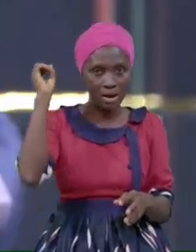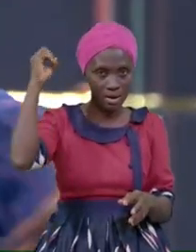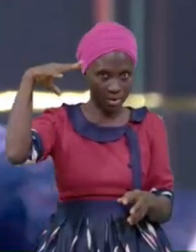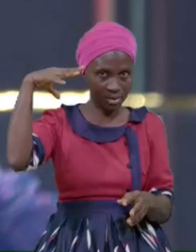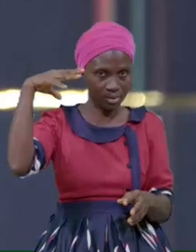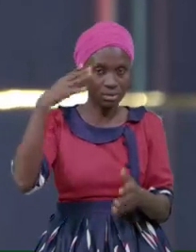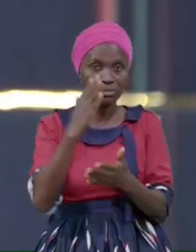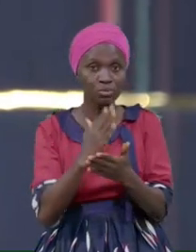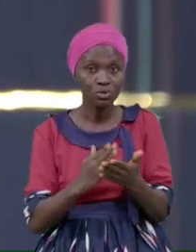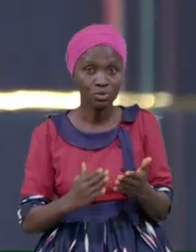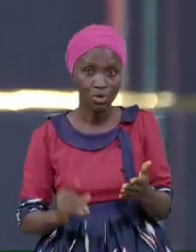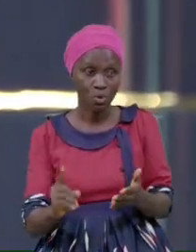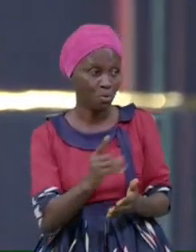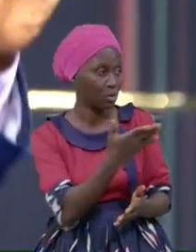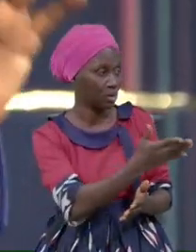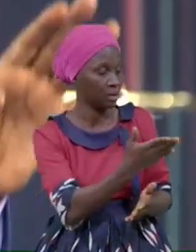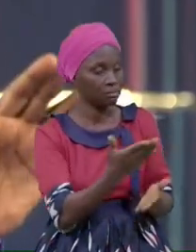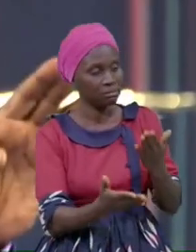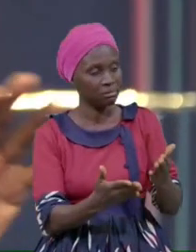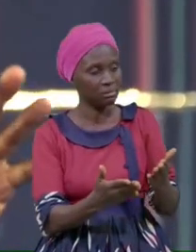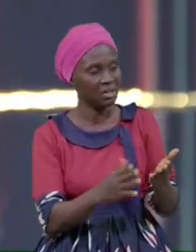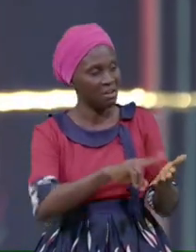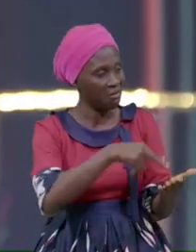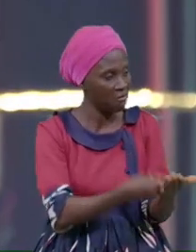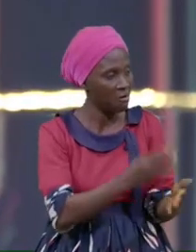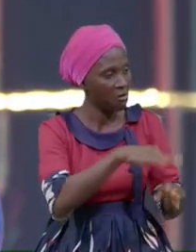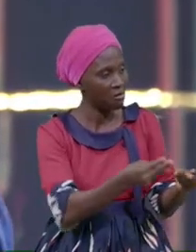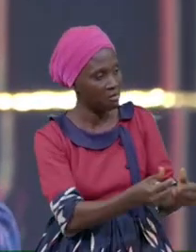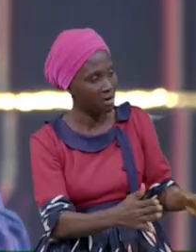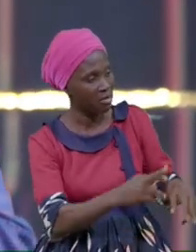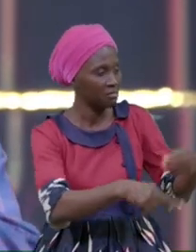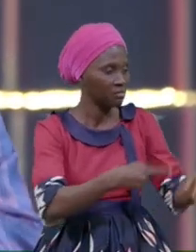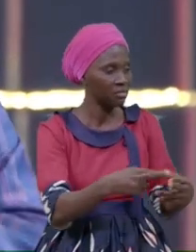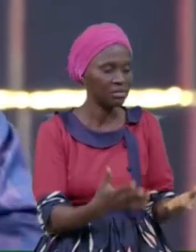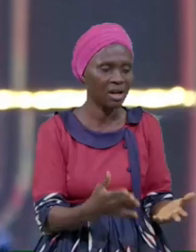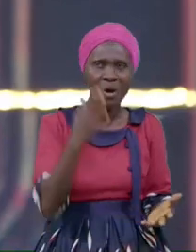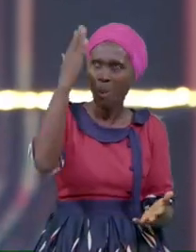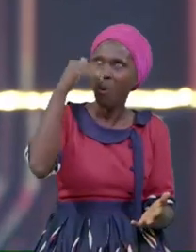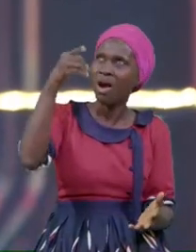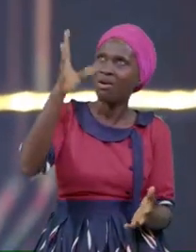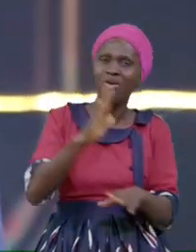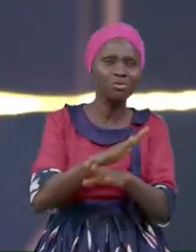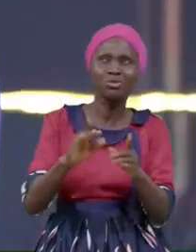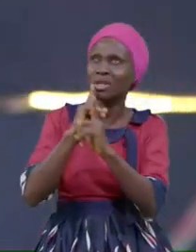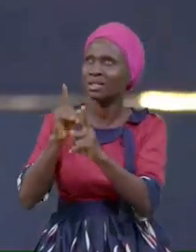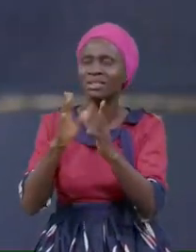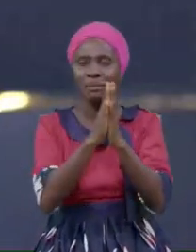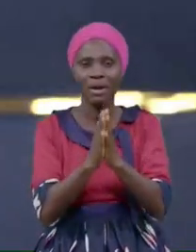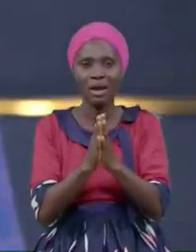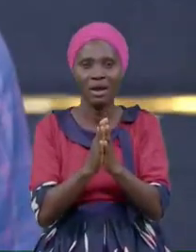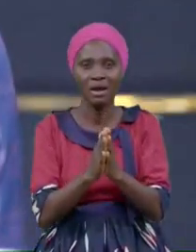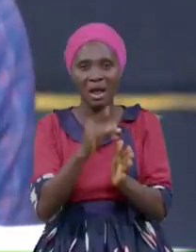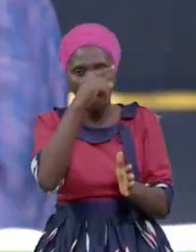Quelqu'un là-bas roule par terre. Ça ne répond pas à la prière. À cause